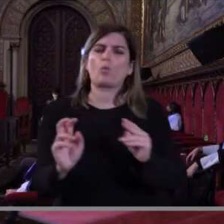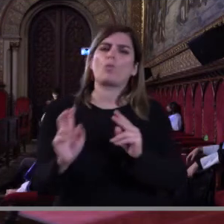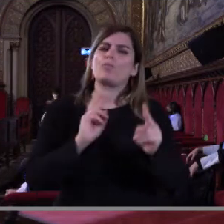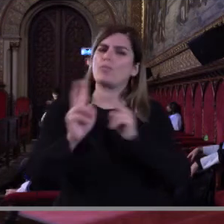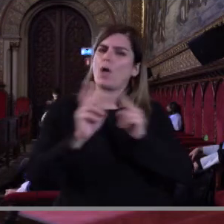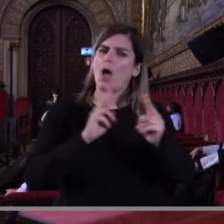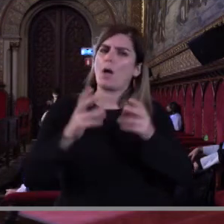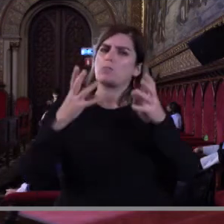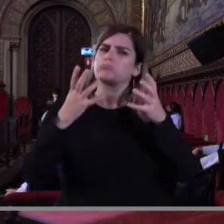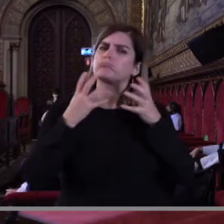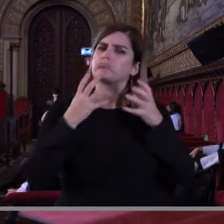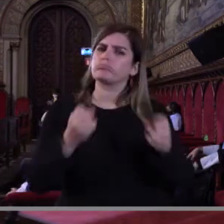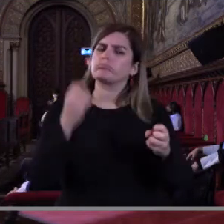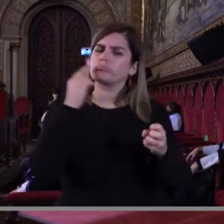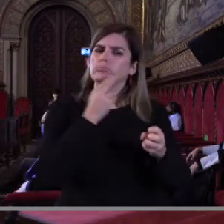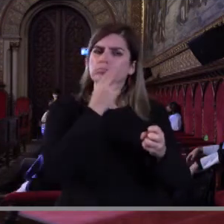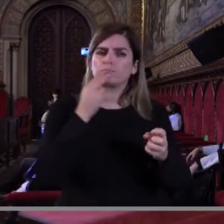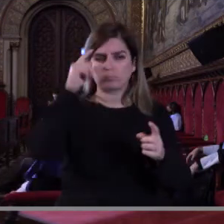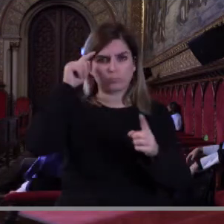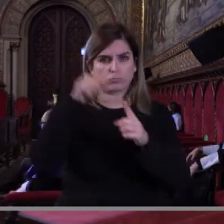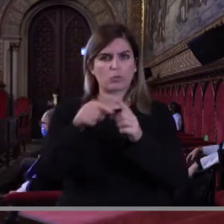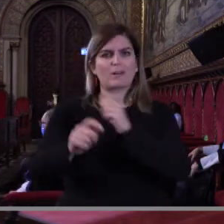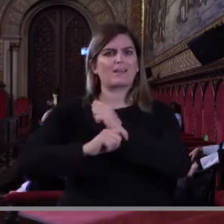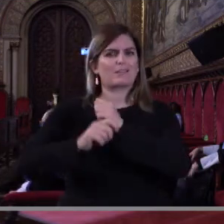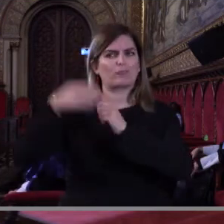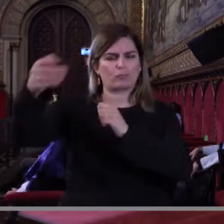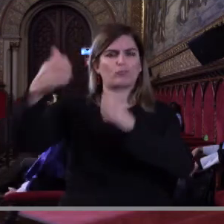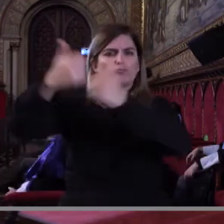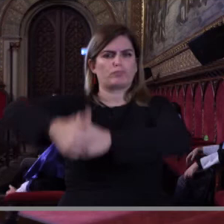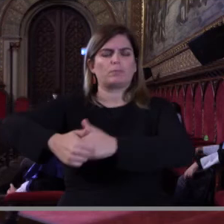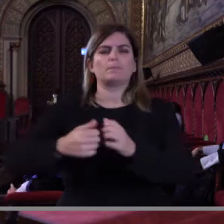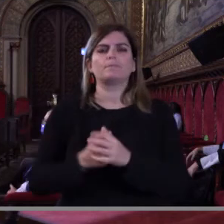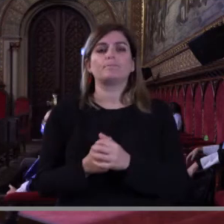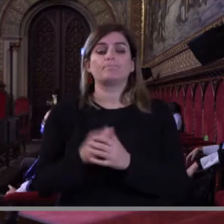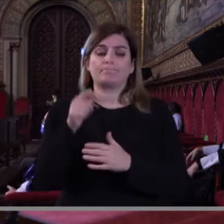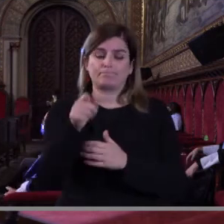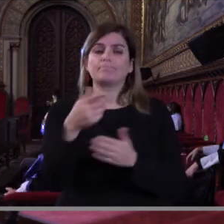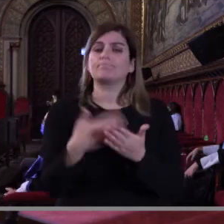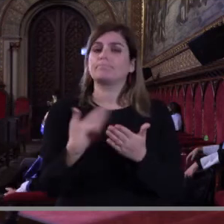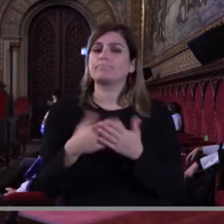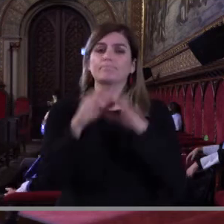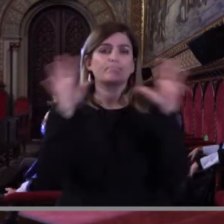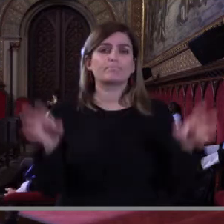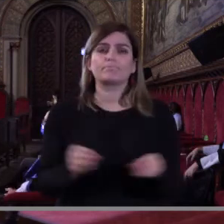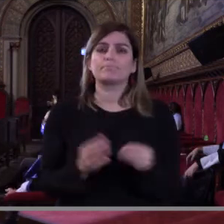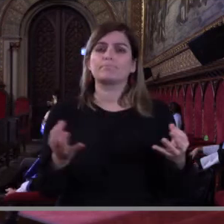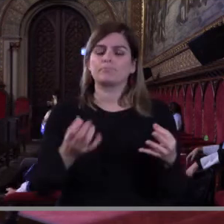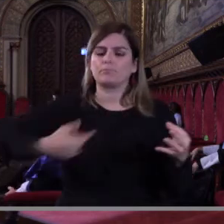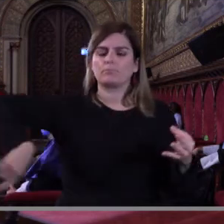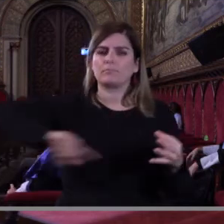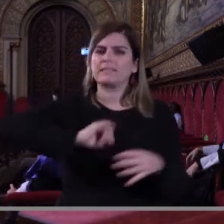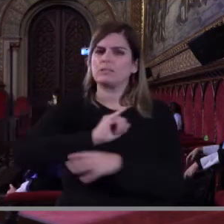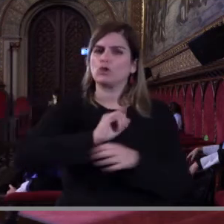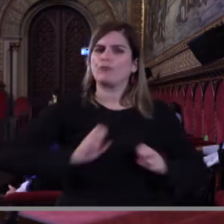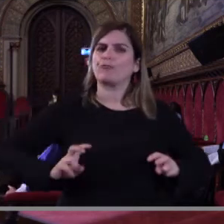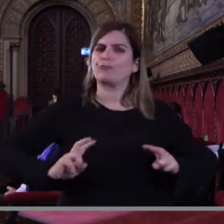compromès sobre com donar resposta als reptes estratègics de futur. Això demostra, en definitiva, que som una institució viva